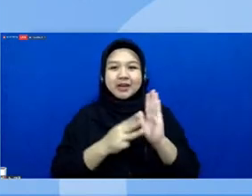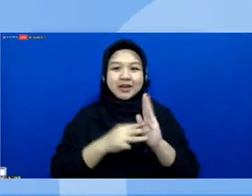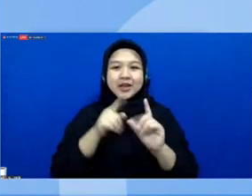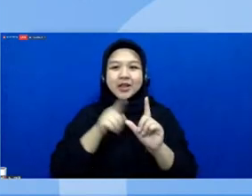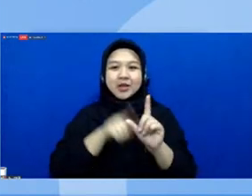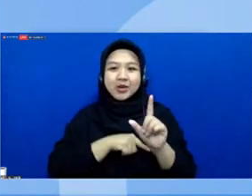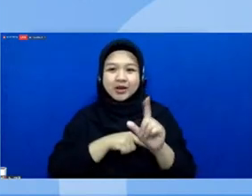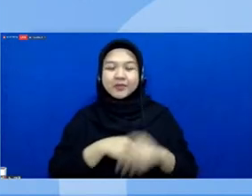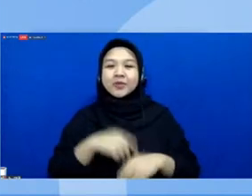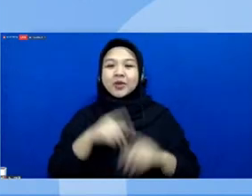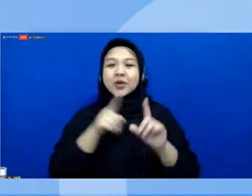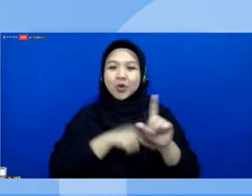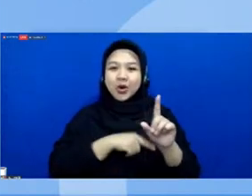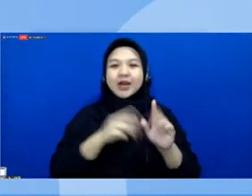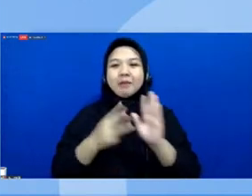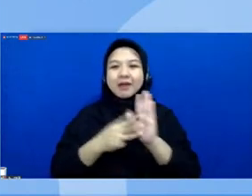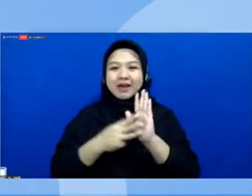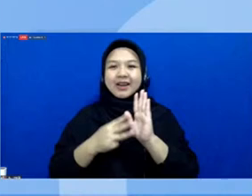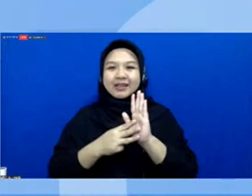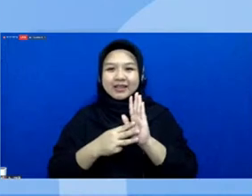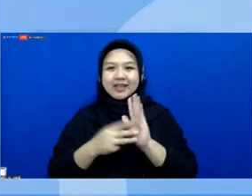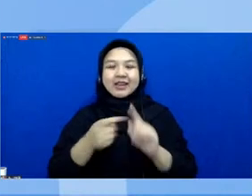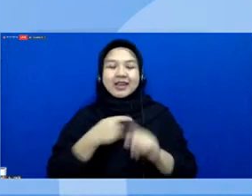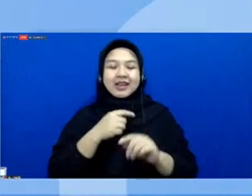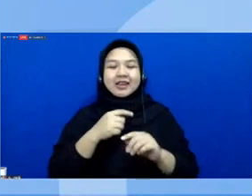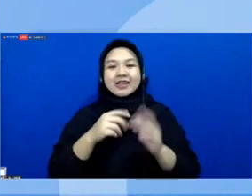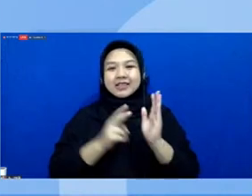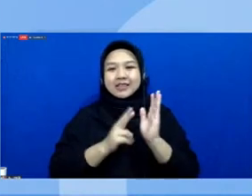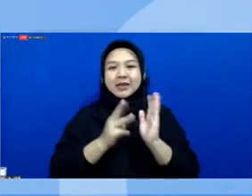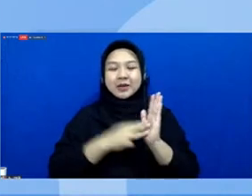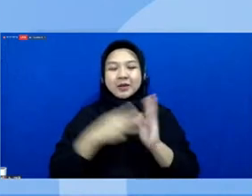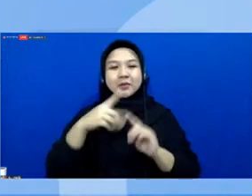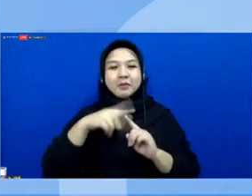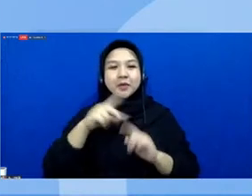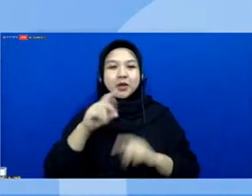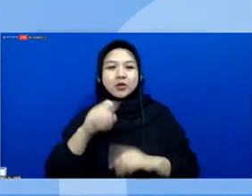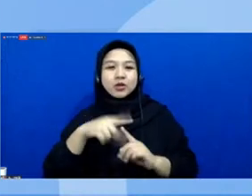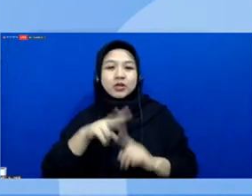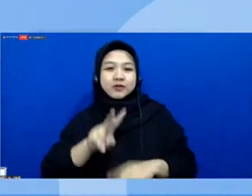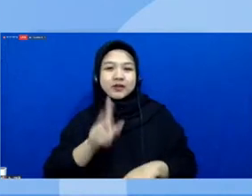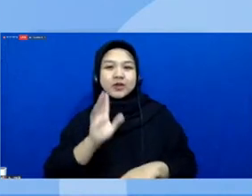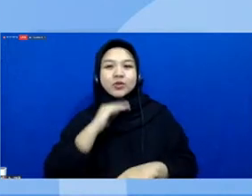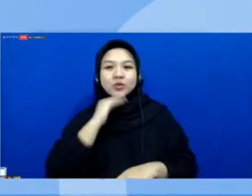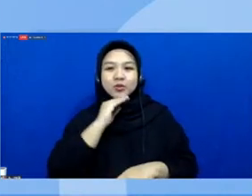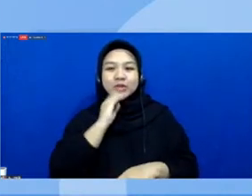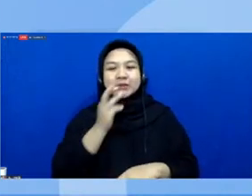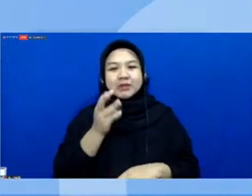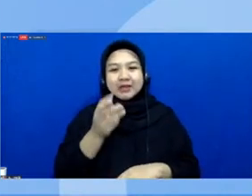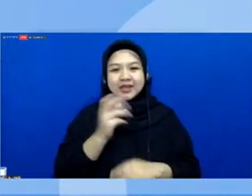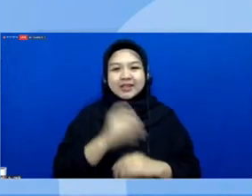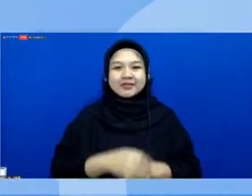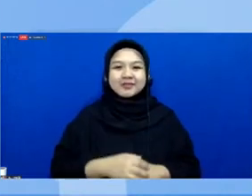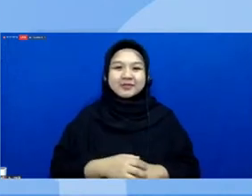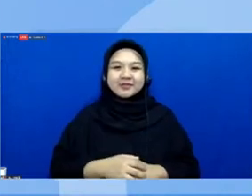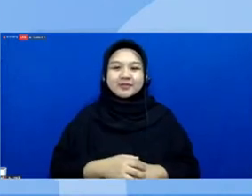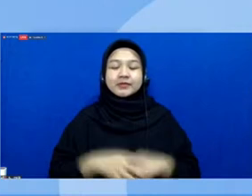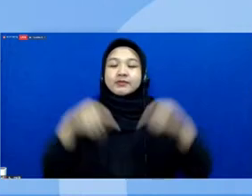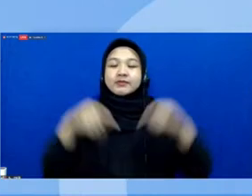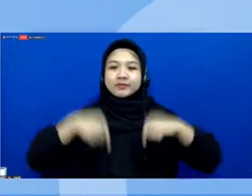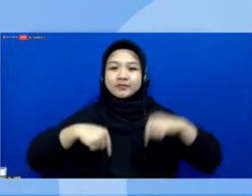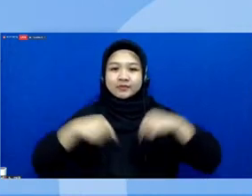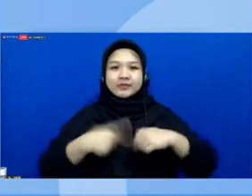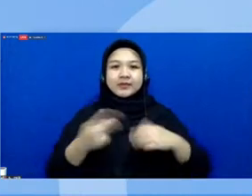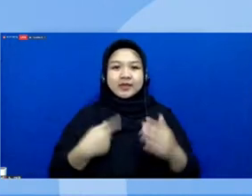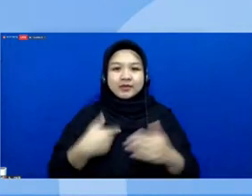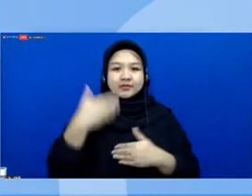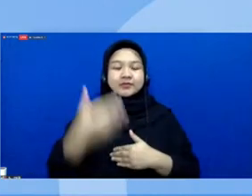Mbak Yohana Margareta, news anchor dari Metro TV. Tahan dulu, sabar, karena nanti akan ada saatnya. Nah, sekarang kita akan beranjak pada